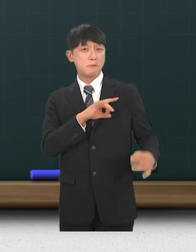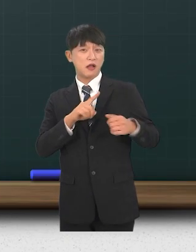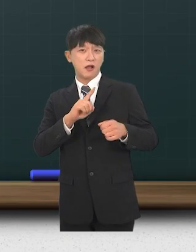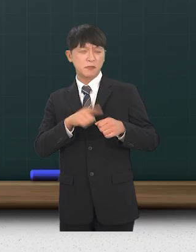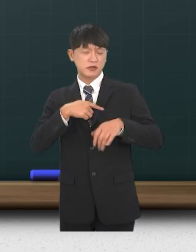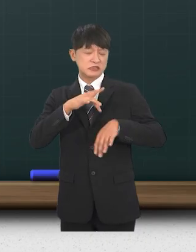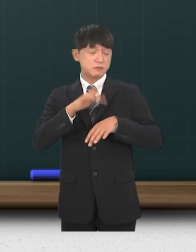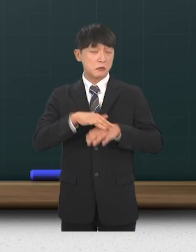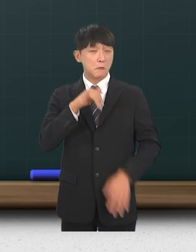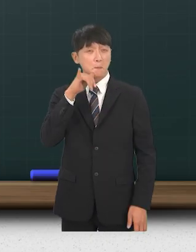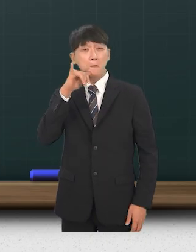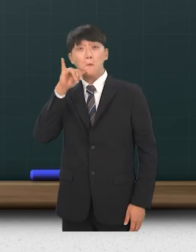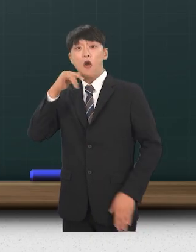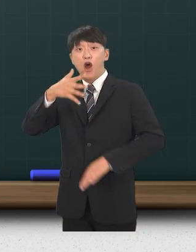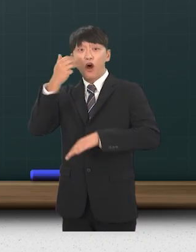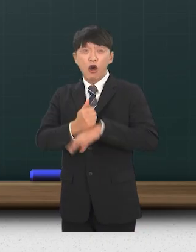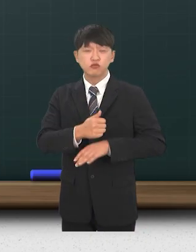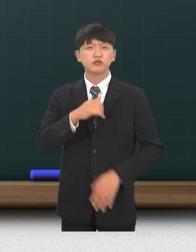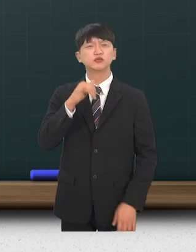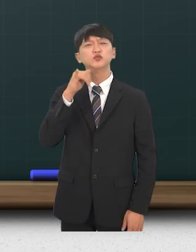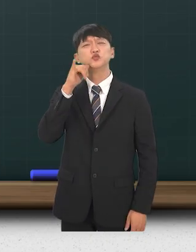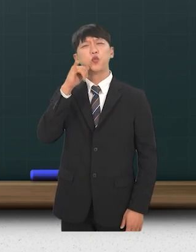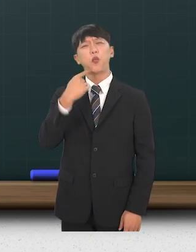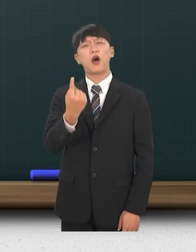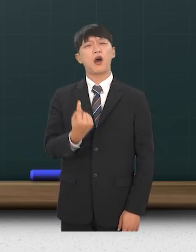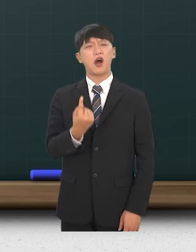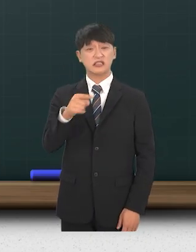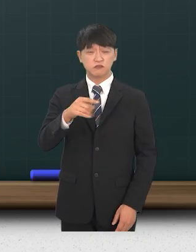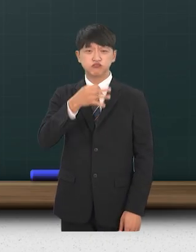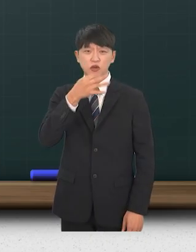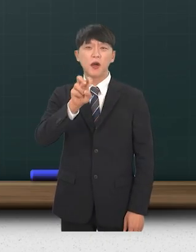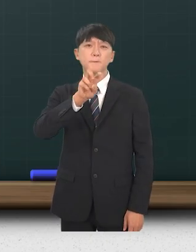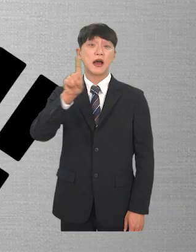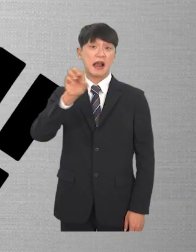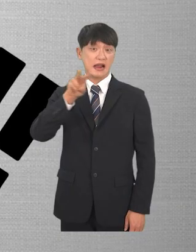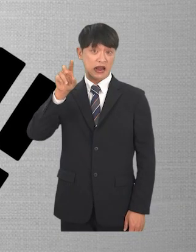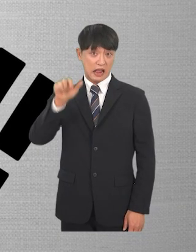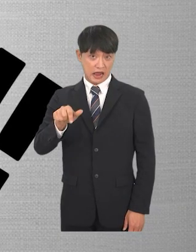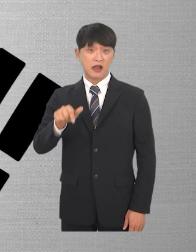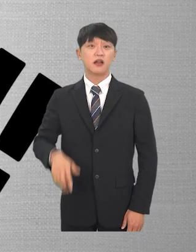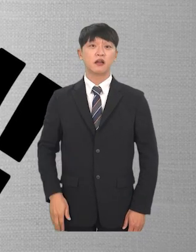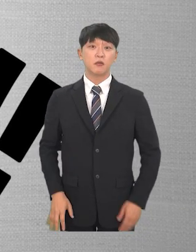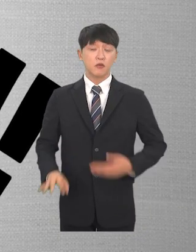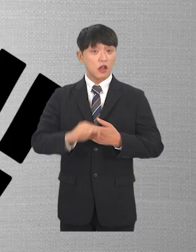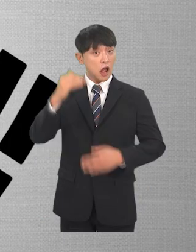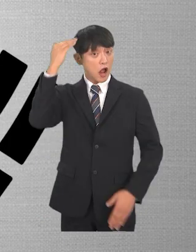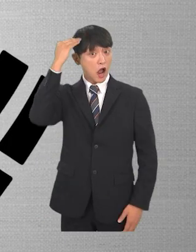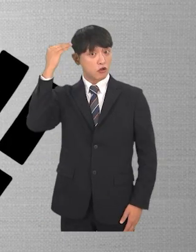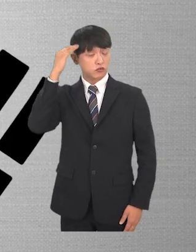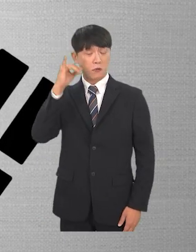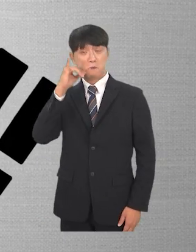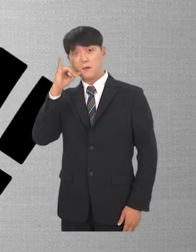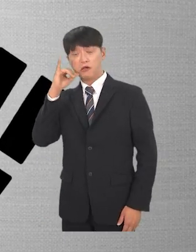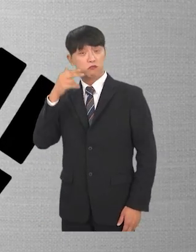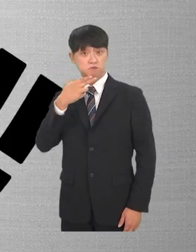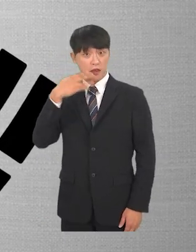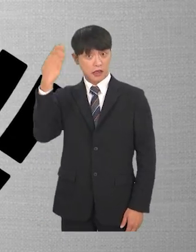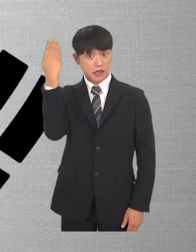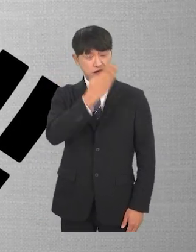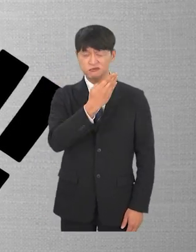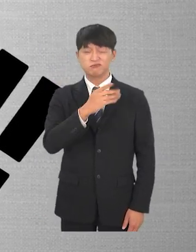장기 복용할 경우 중독 증상을 나타내는 물질을 통틀어 마약이라 부릅니다. 그렇다면 한국은 마약